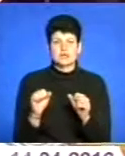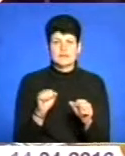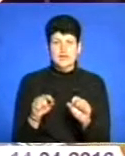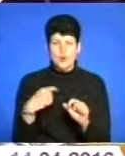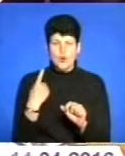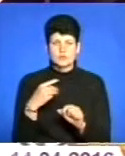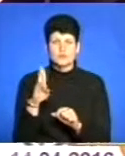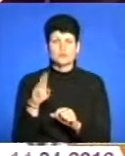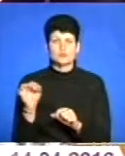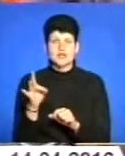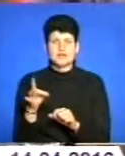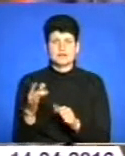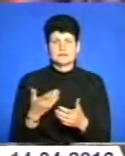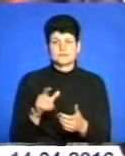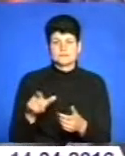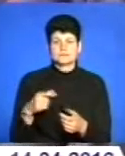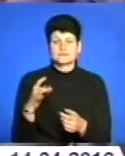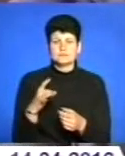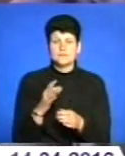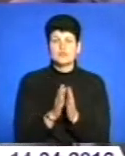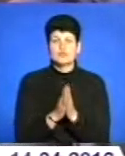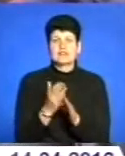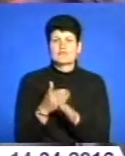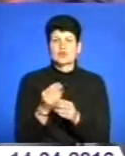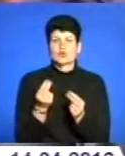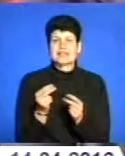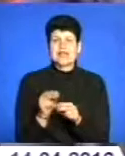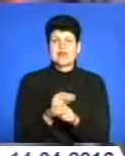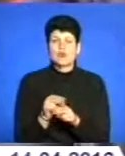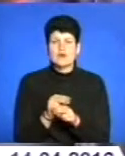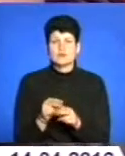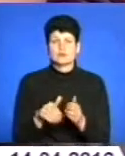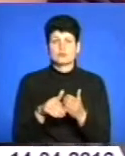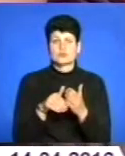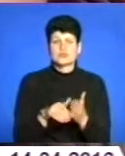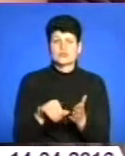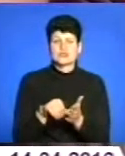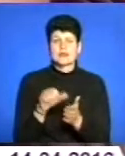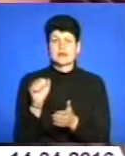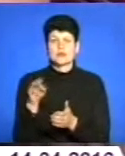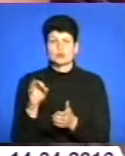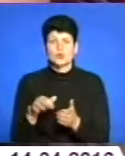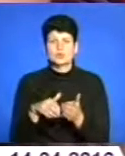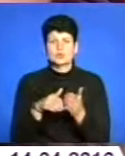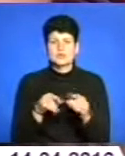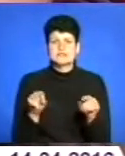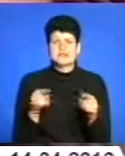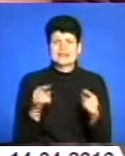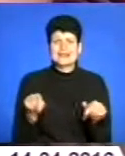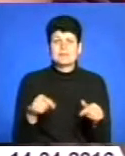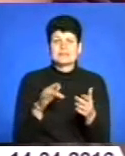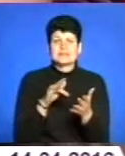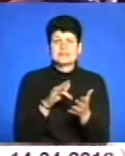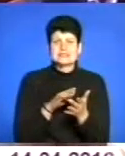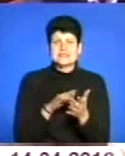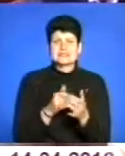області шумчани і жителі району. Просили виділити кошти на лікування, посприяти учасникам АТО, допомогти створити реабілітаційний